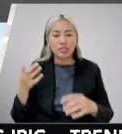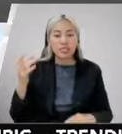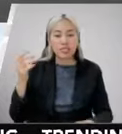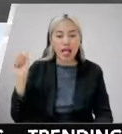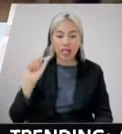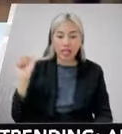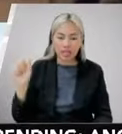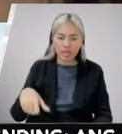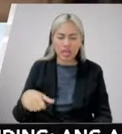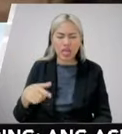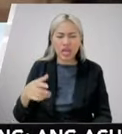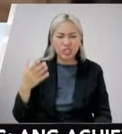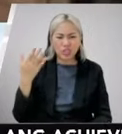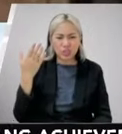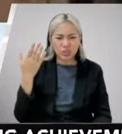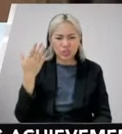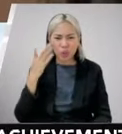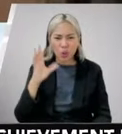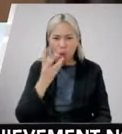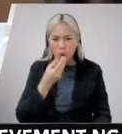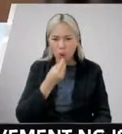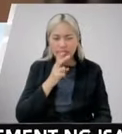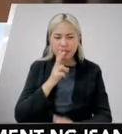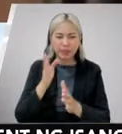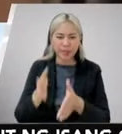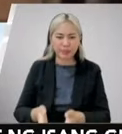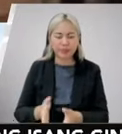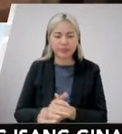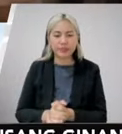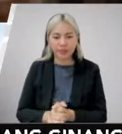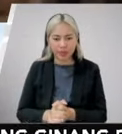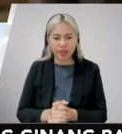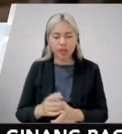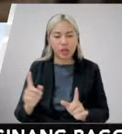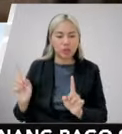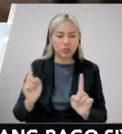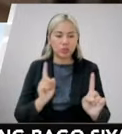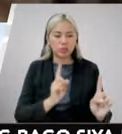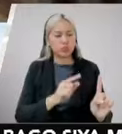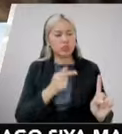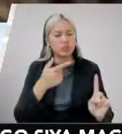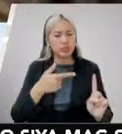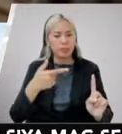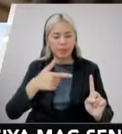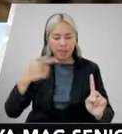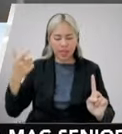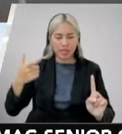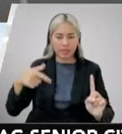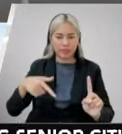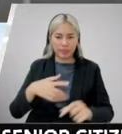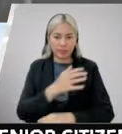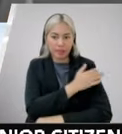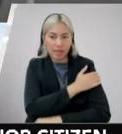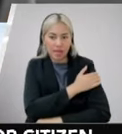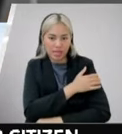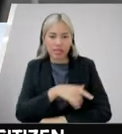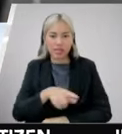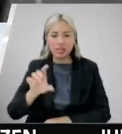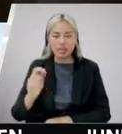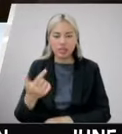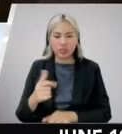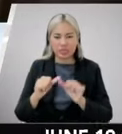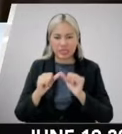umano ng sospek ang biktima habang papunta sa opisina ng restaurant. Sugat sa binte at braso ang natamo ng biktima. Patuloy ang